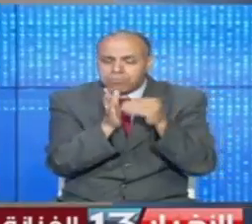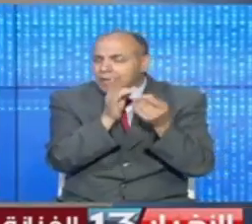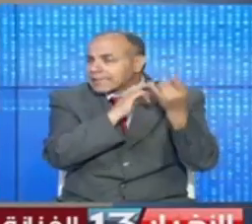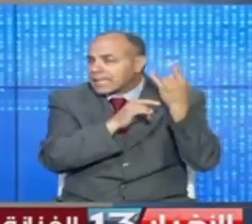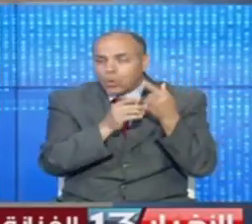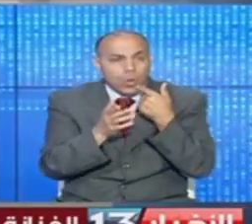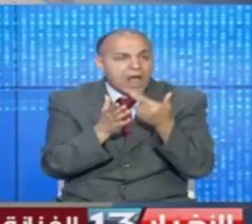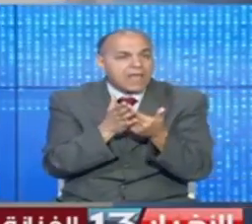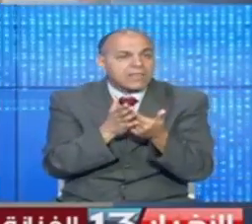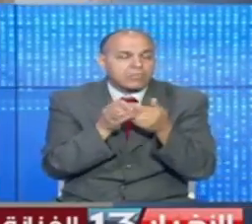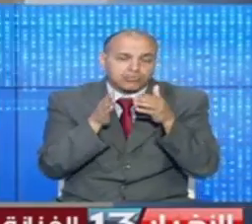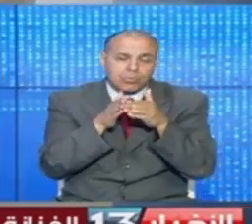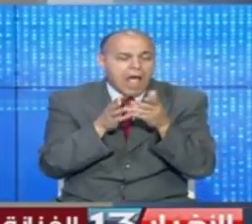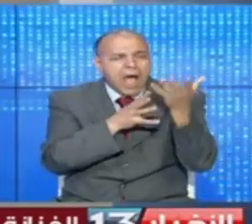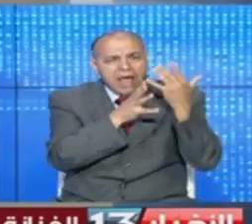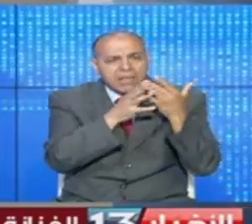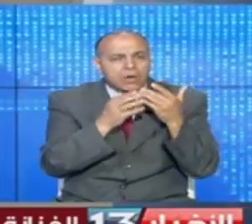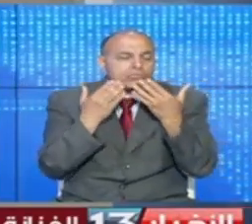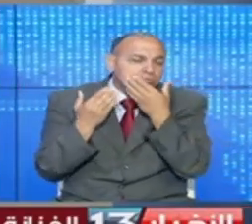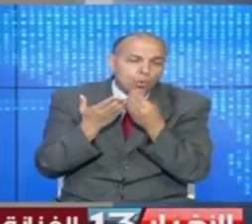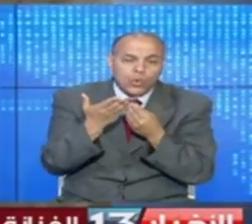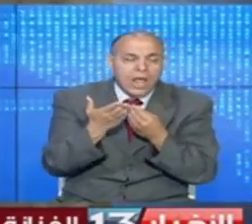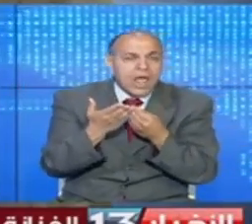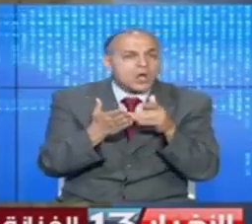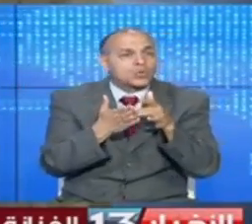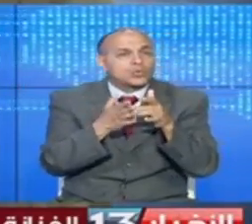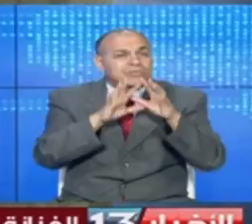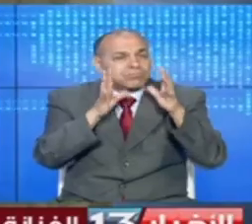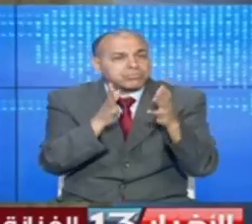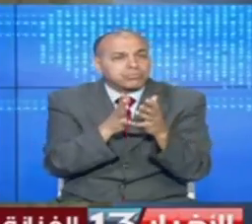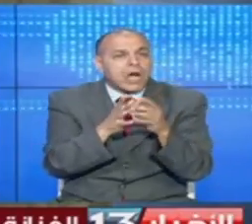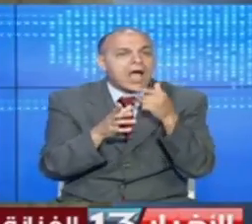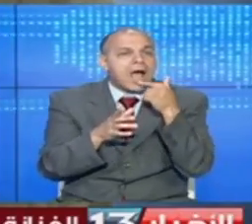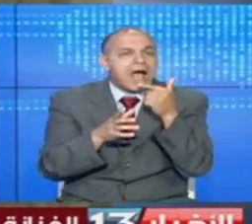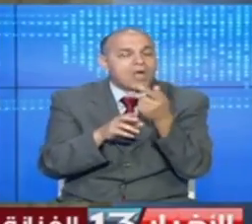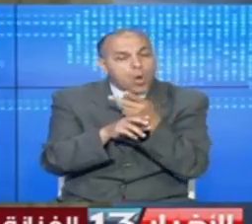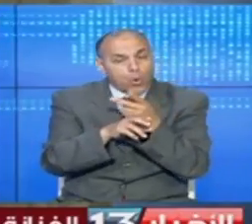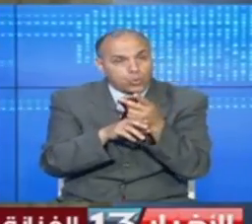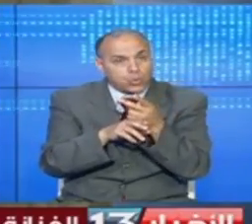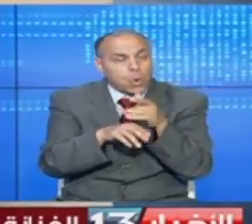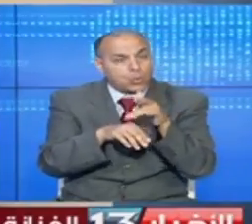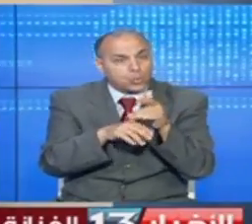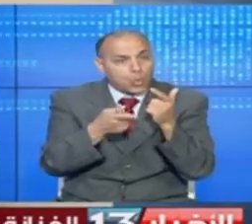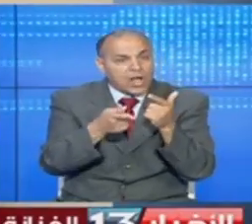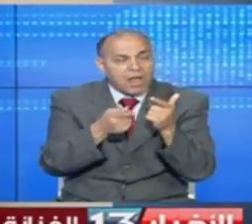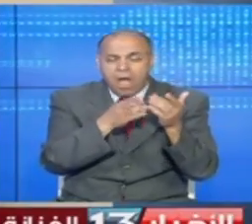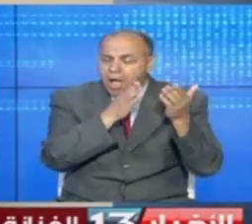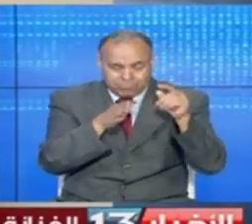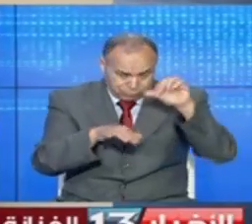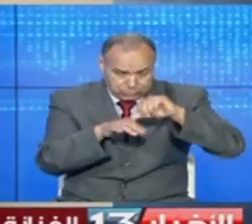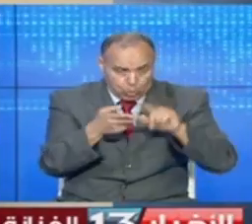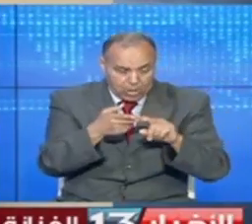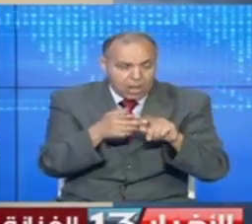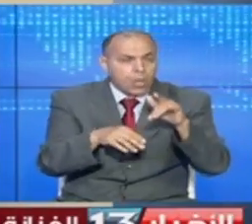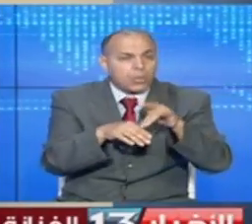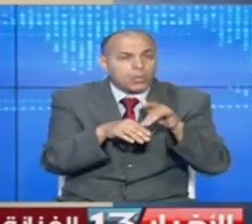هو اعتداء يطال آثارها وتشويه يصيب معالمها دون إدراك لخطورة ما يفعل بإرث حضاري